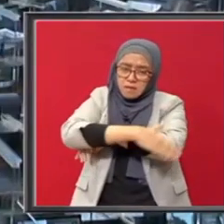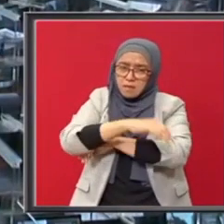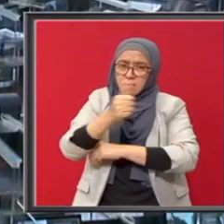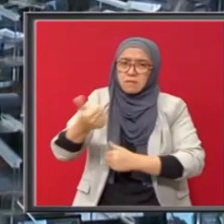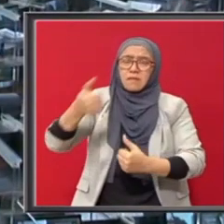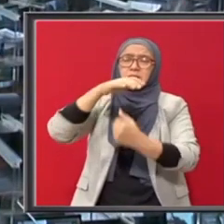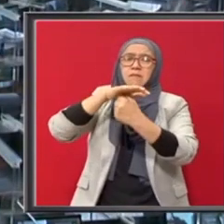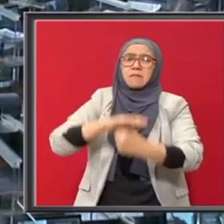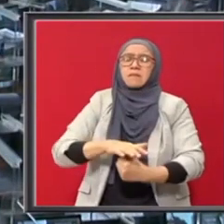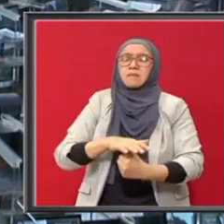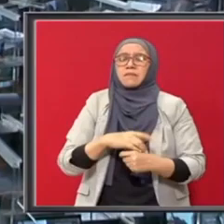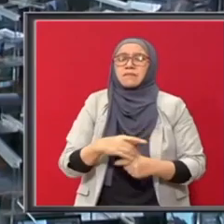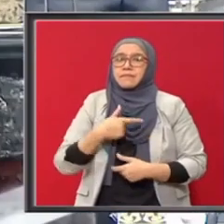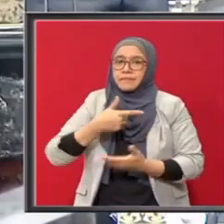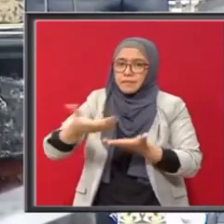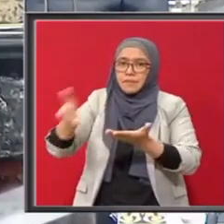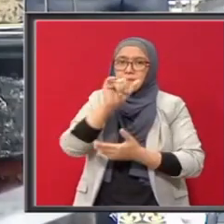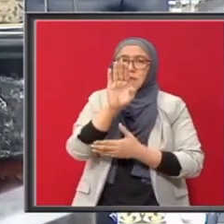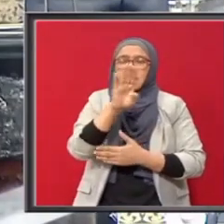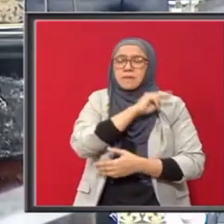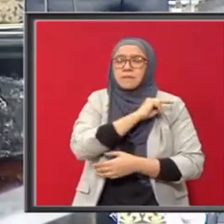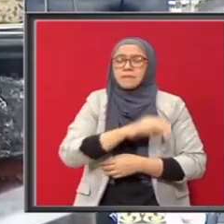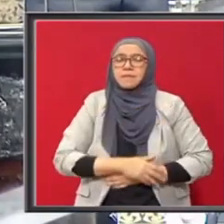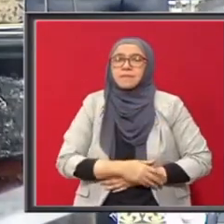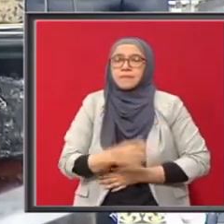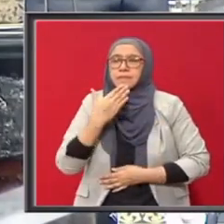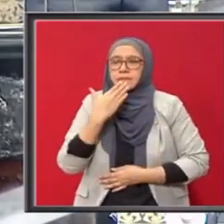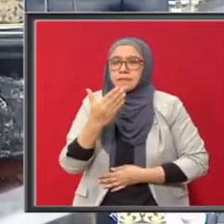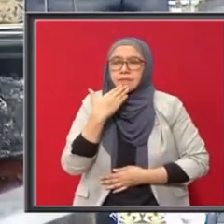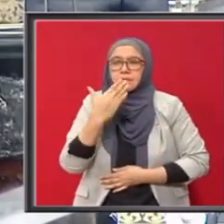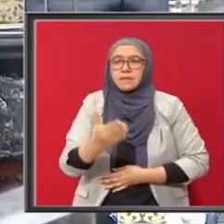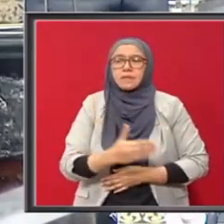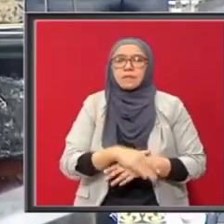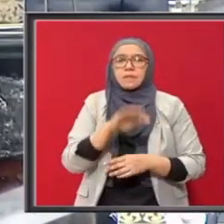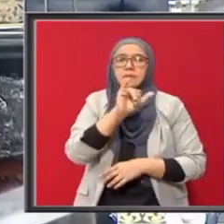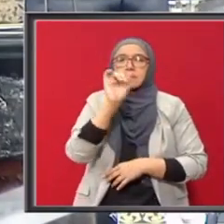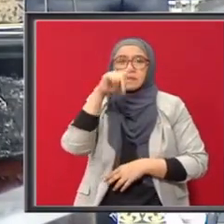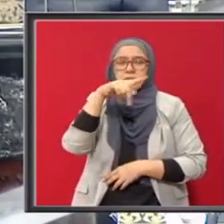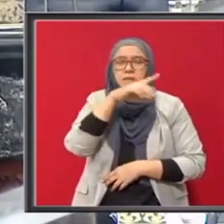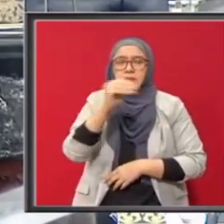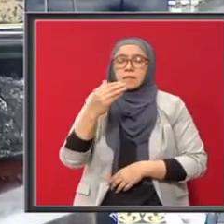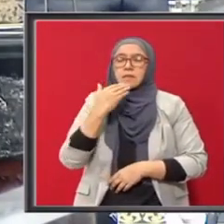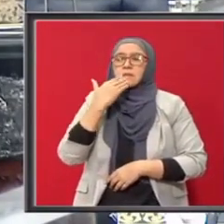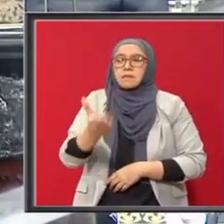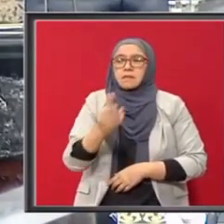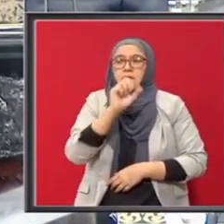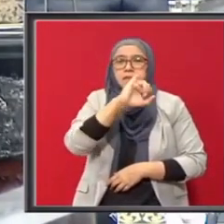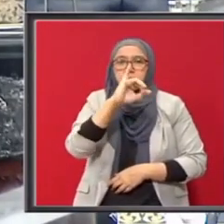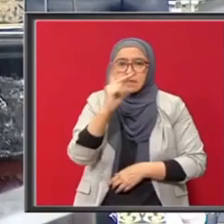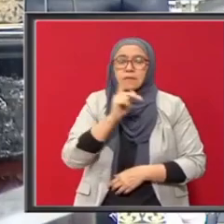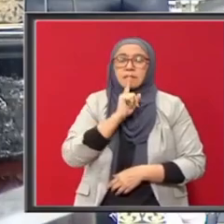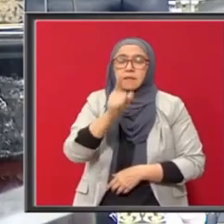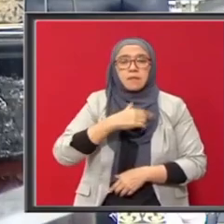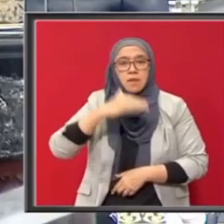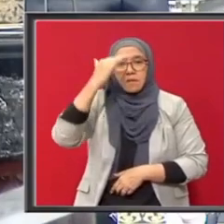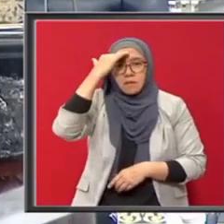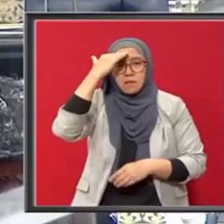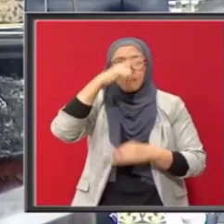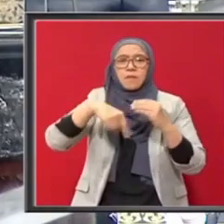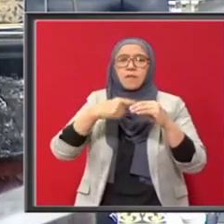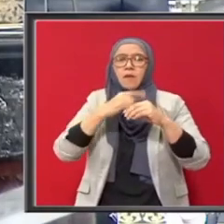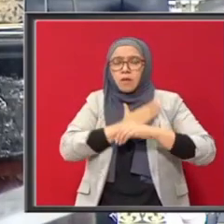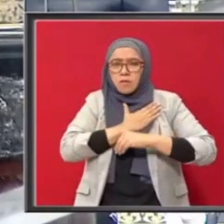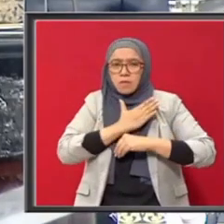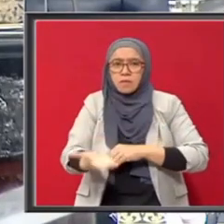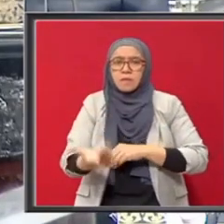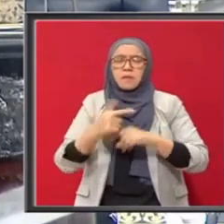makasih he data input dan Sumber Kasih kepadanya Muhammad Sheikh yang saya mengetahui komitmen beliau terhadap perjuangan rakyat